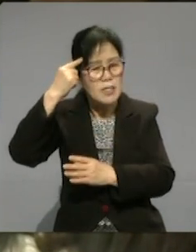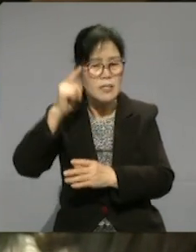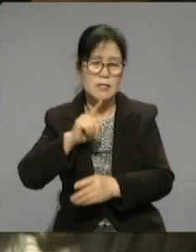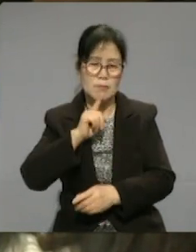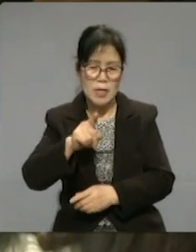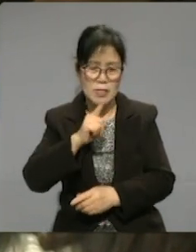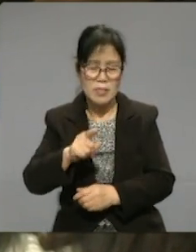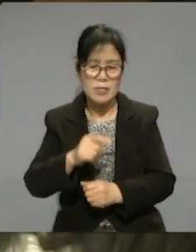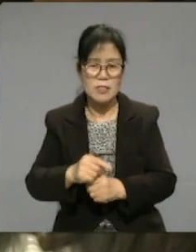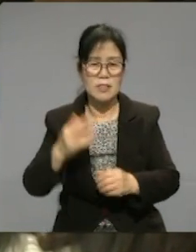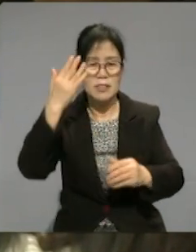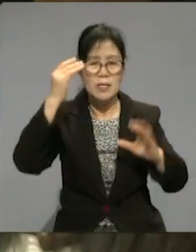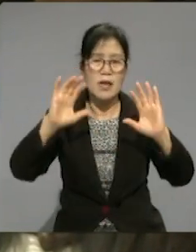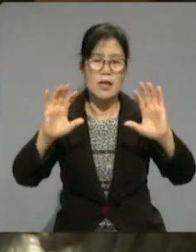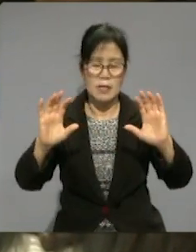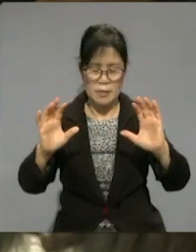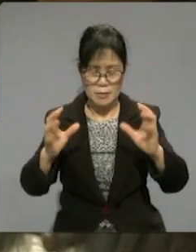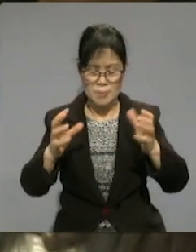발언들이